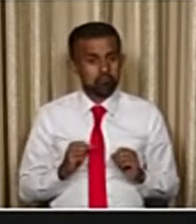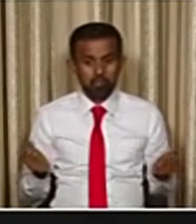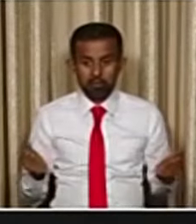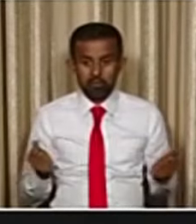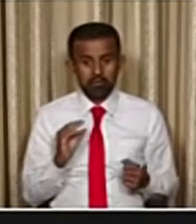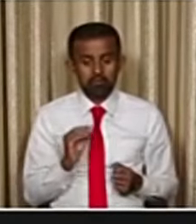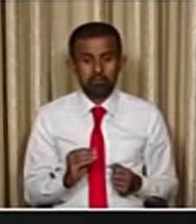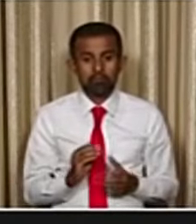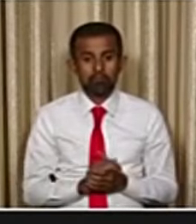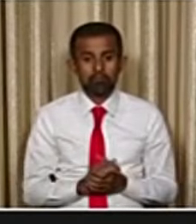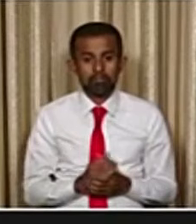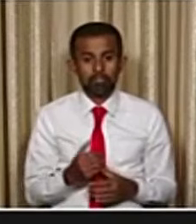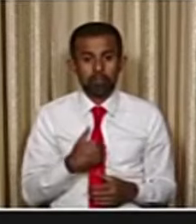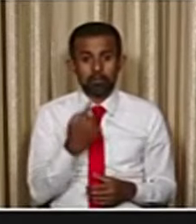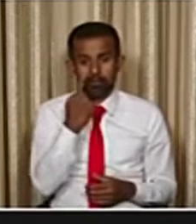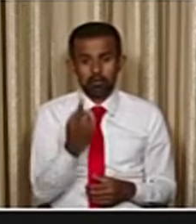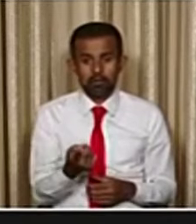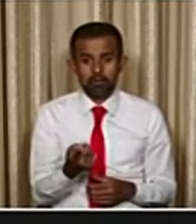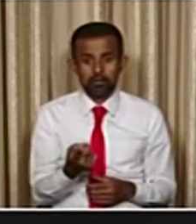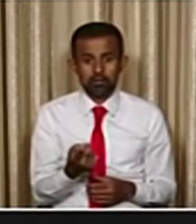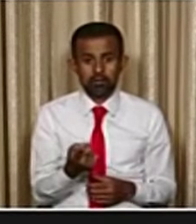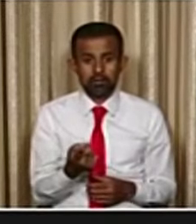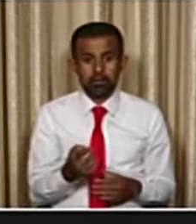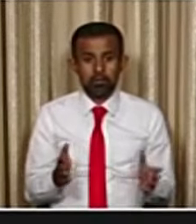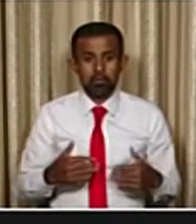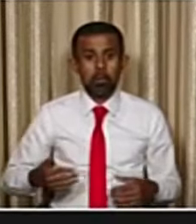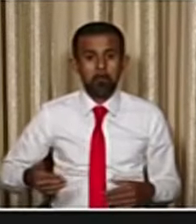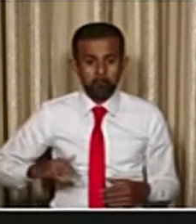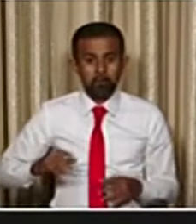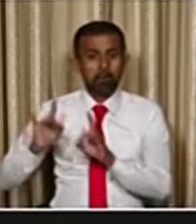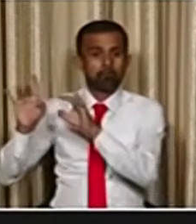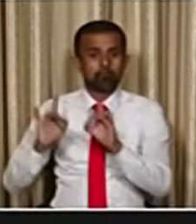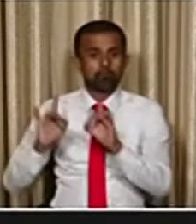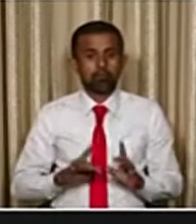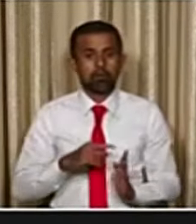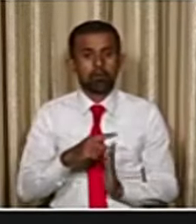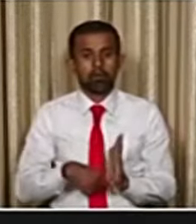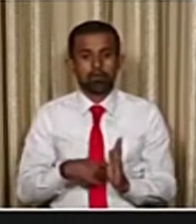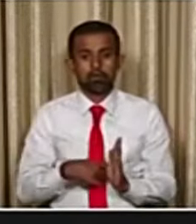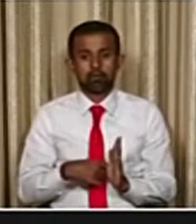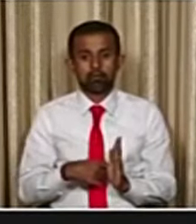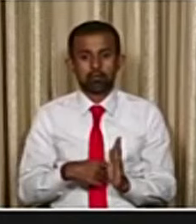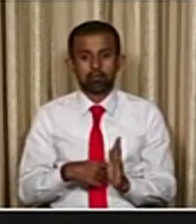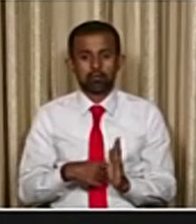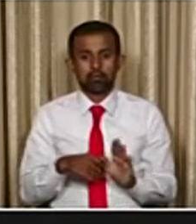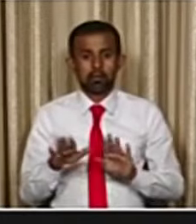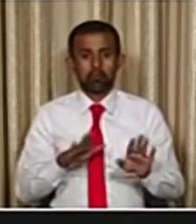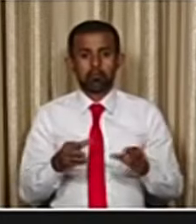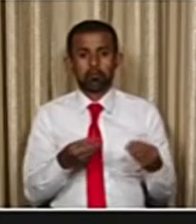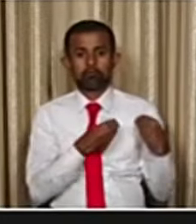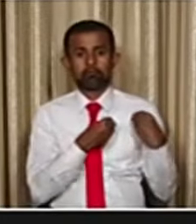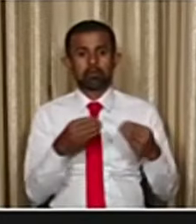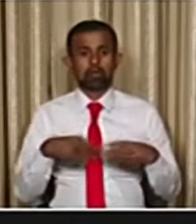හිටියානම් අපි දකින්නේ තවත් බංග්ලාදේශයක් තමයි අපේ ශ්‍රී ලංකාව වෙන්නේ. ඒනම් කිසිම කෙනෙක් පාලනේ බාරගන්නේ